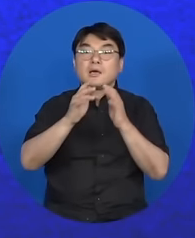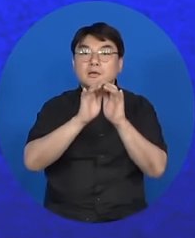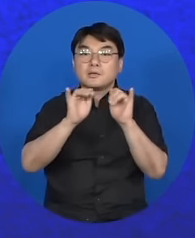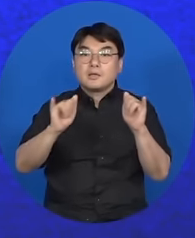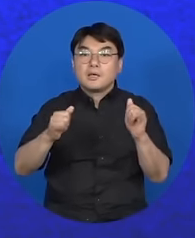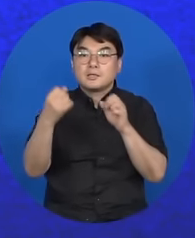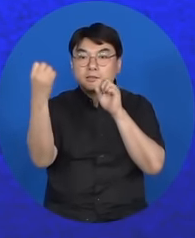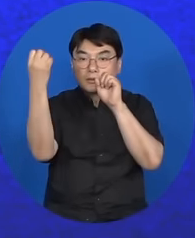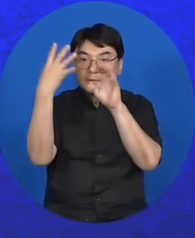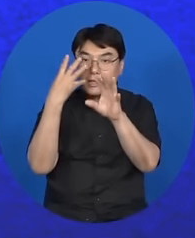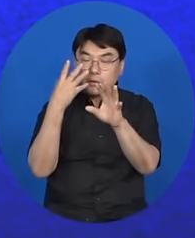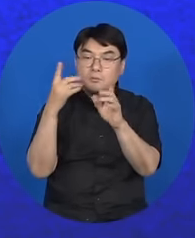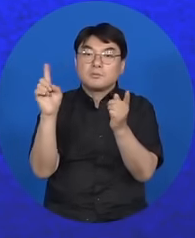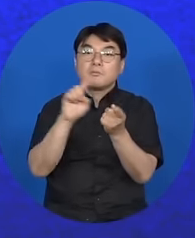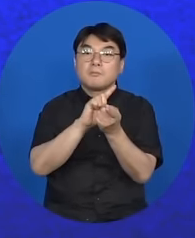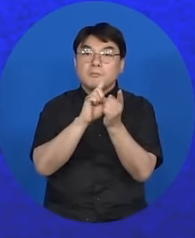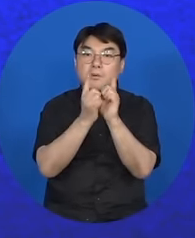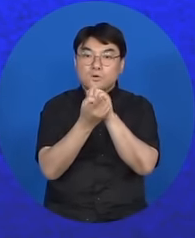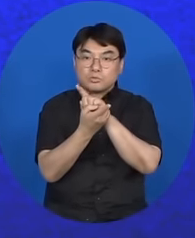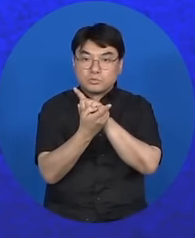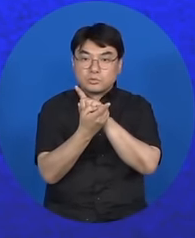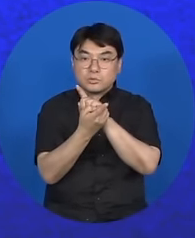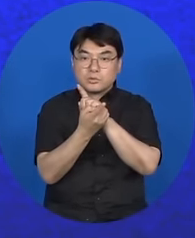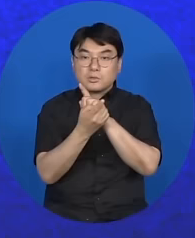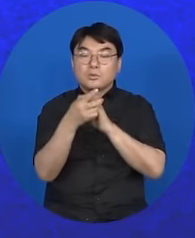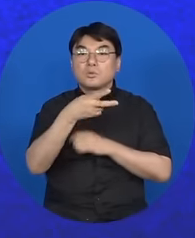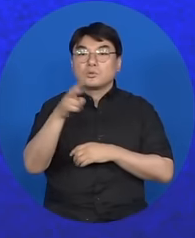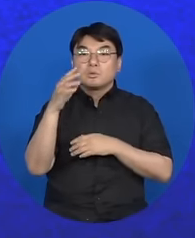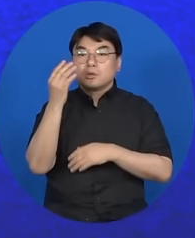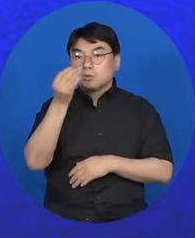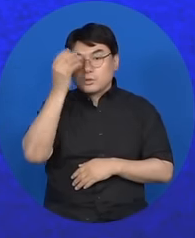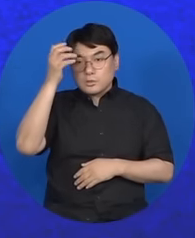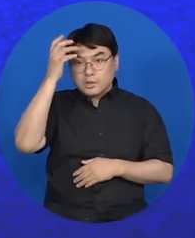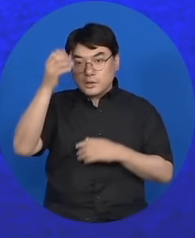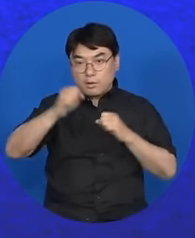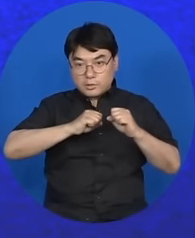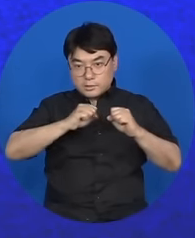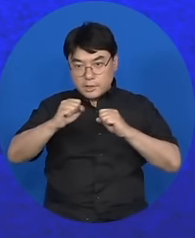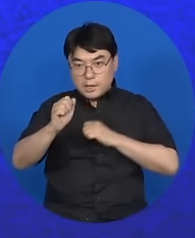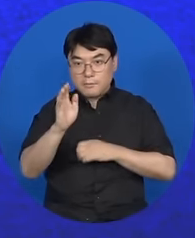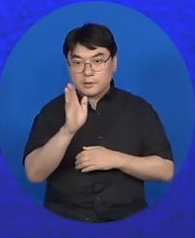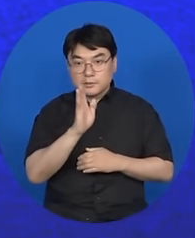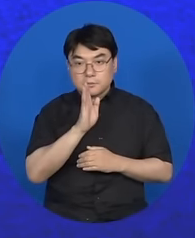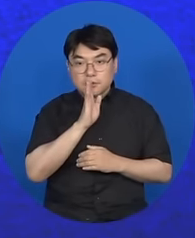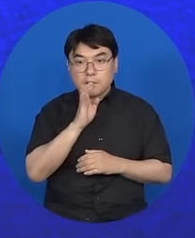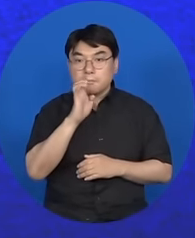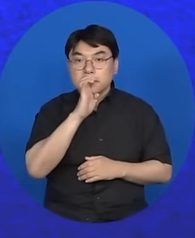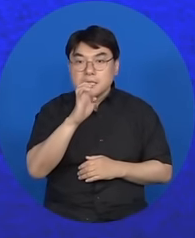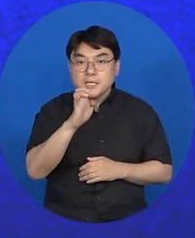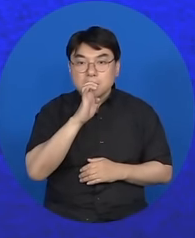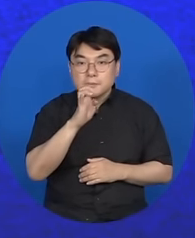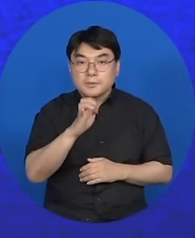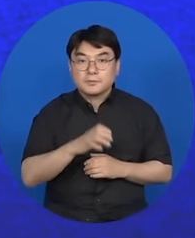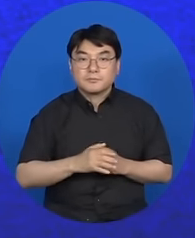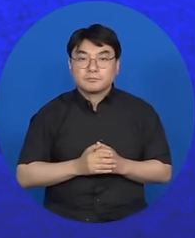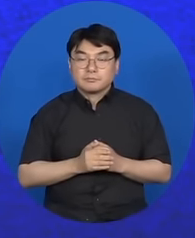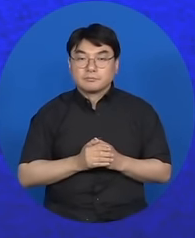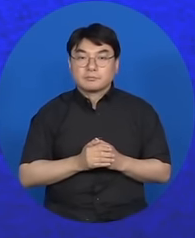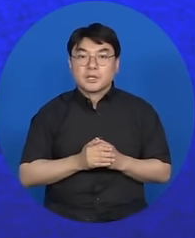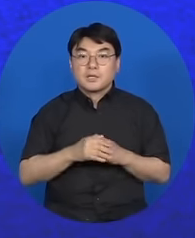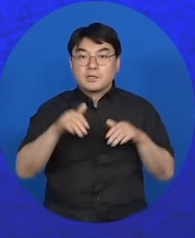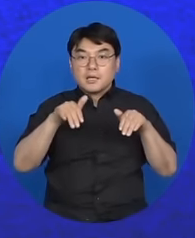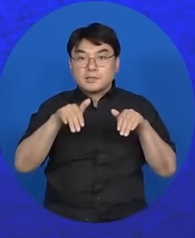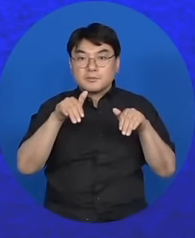응답으로 전환시키는 것이 성령의 역사인 것이죠. 지금 빌립은 온전히 이 내시의 갈망에 대한